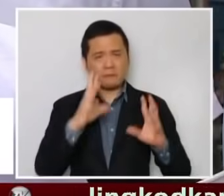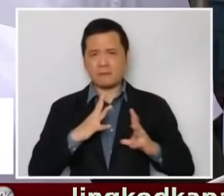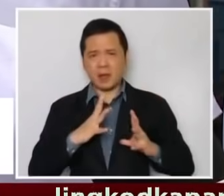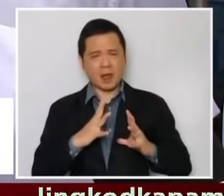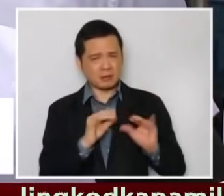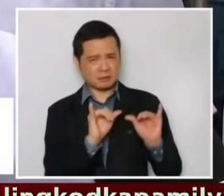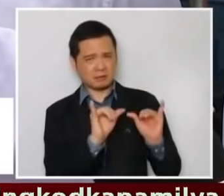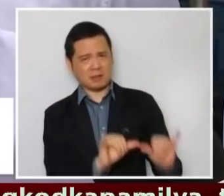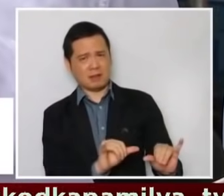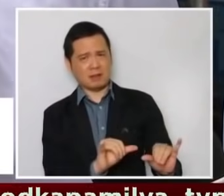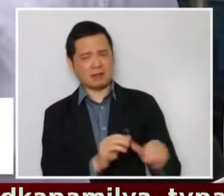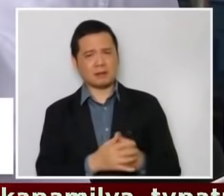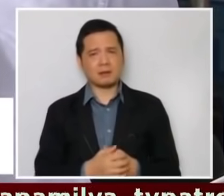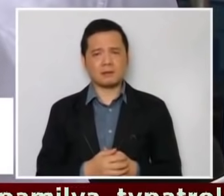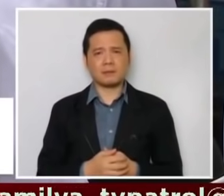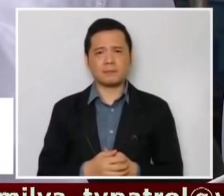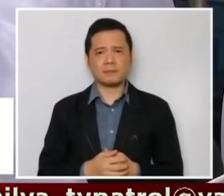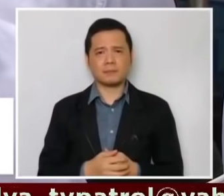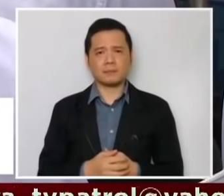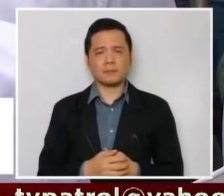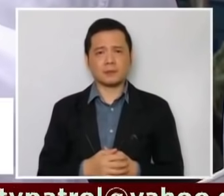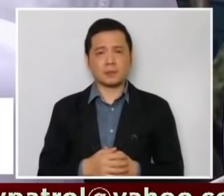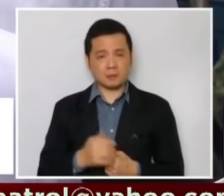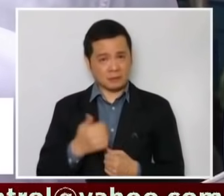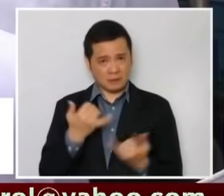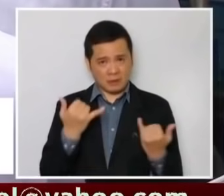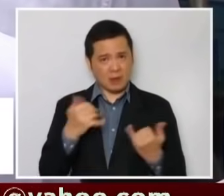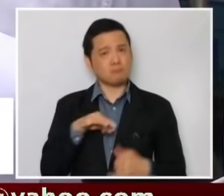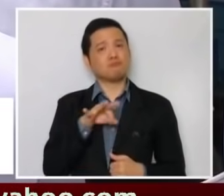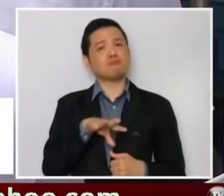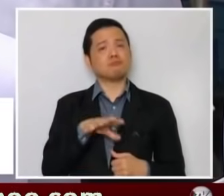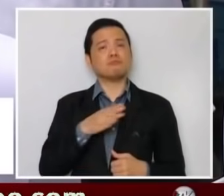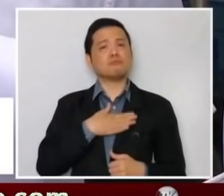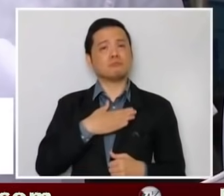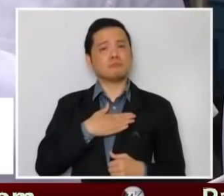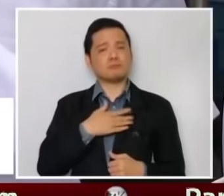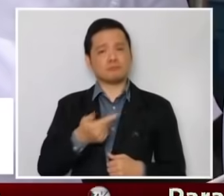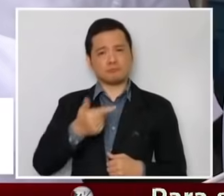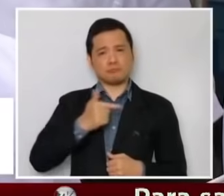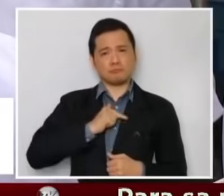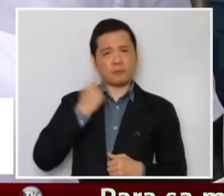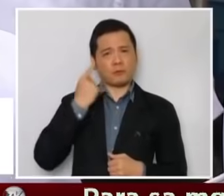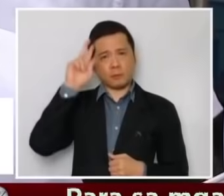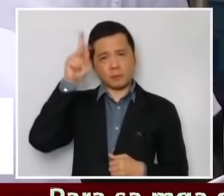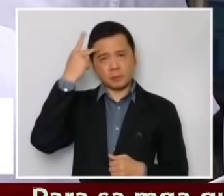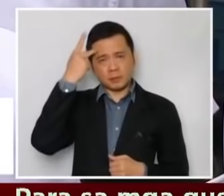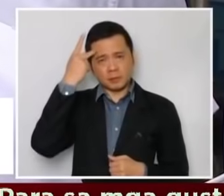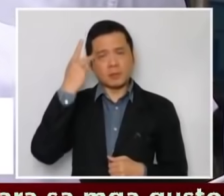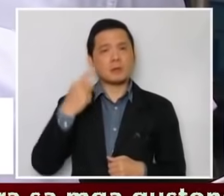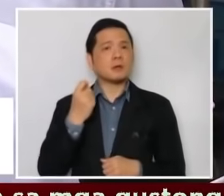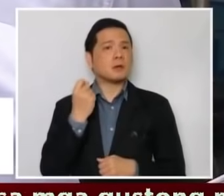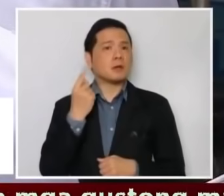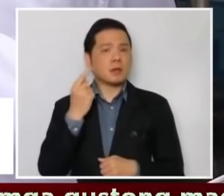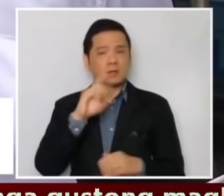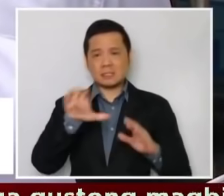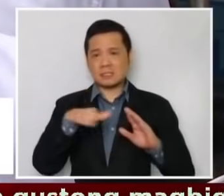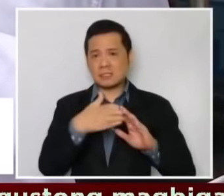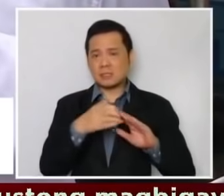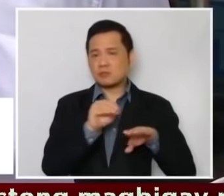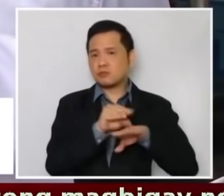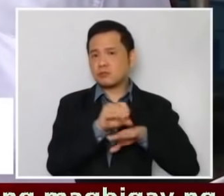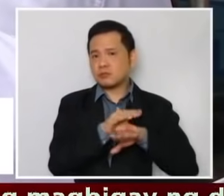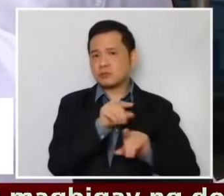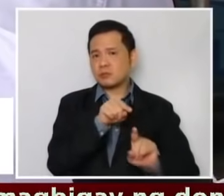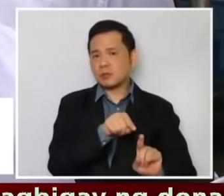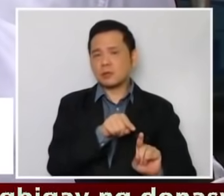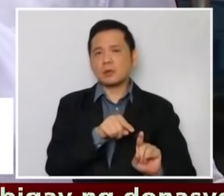magiging magkatunggali po kami sa politika po, pero asahan po niya na ang City Council ho ay hindi huhahad lang po sa